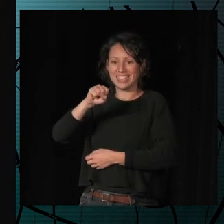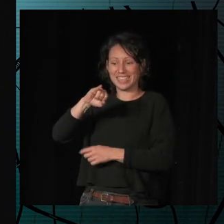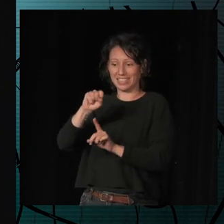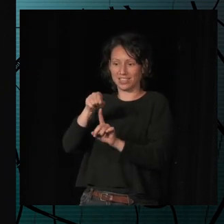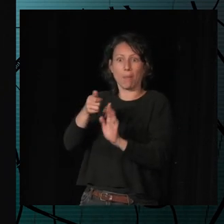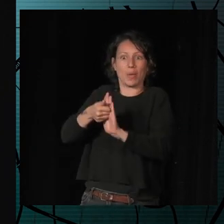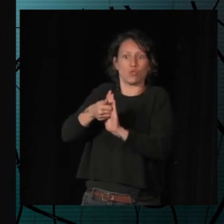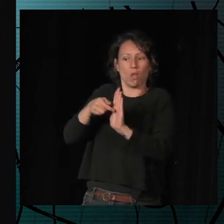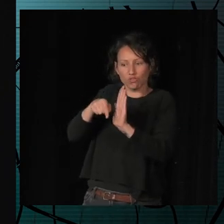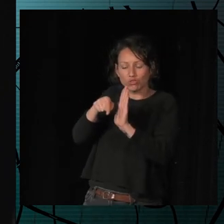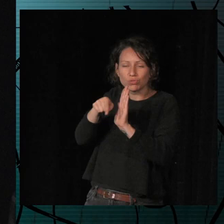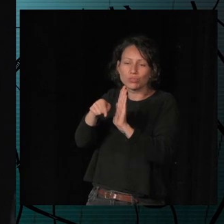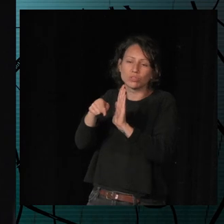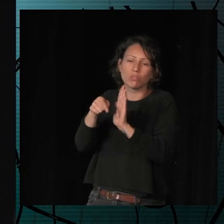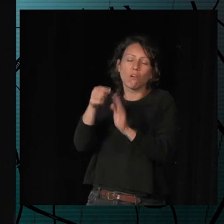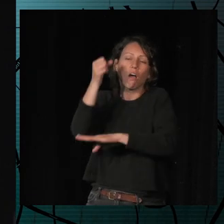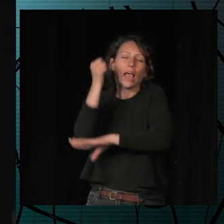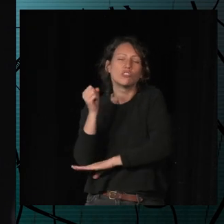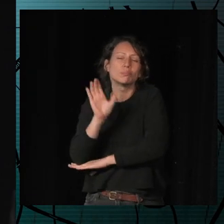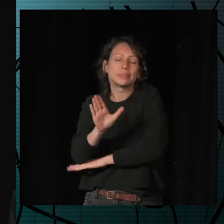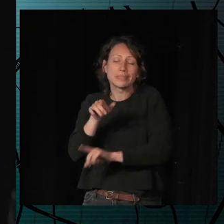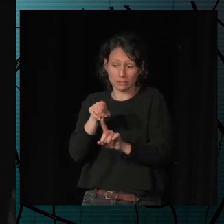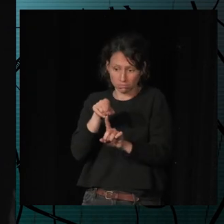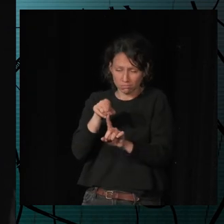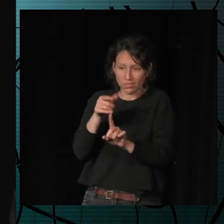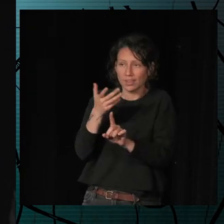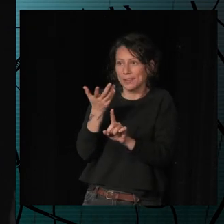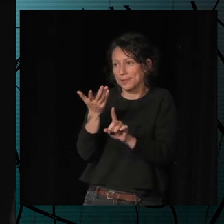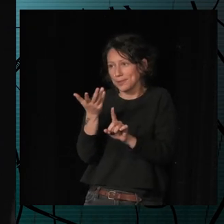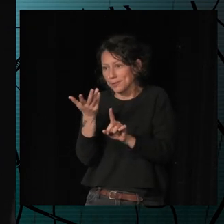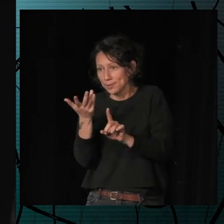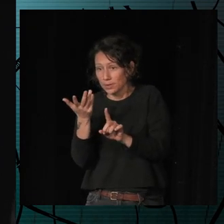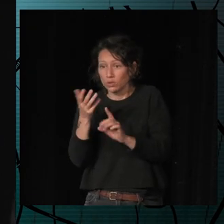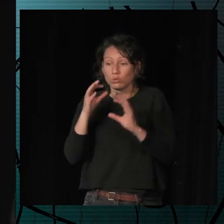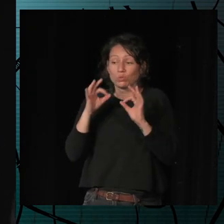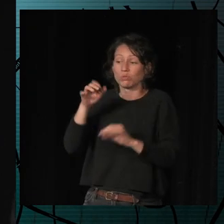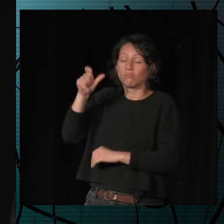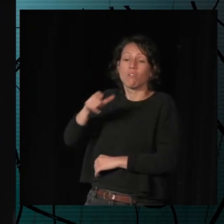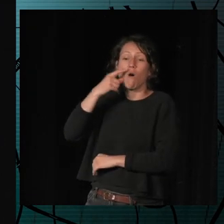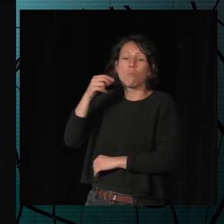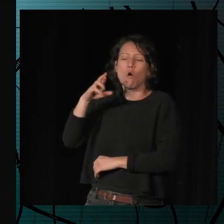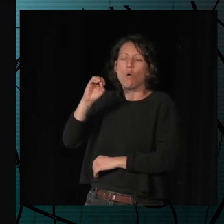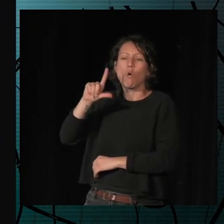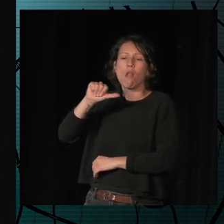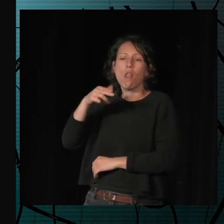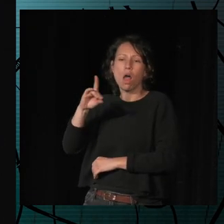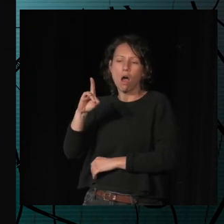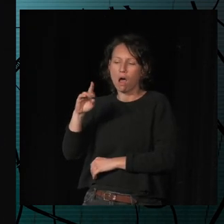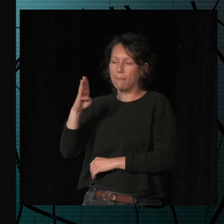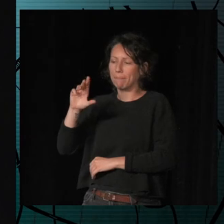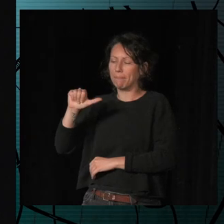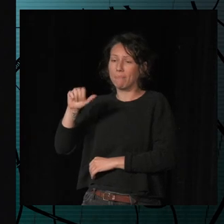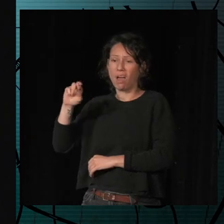qui qui je faisais référence à à Roland Bart justement par rapport à l'idée que ce que dit Roland Bart dans son texte un monde où l'on